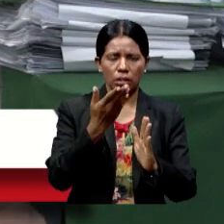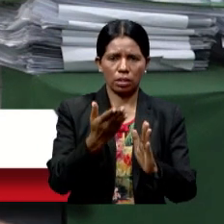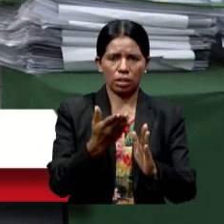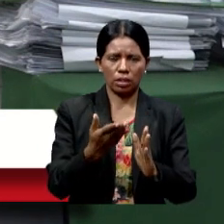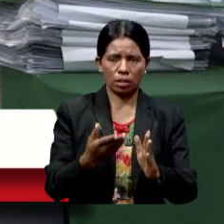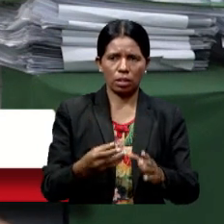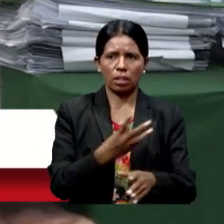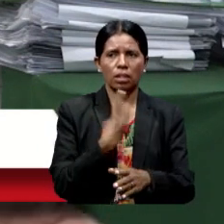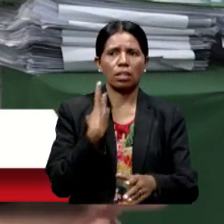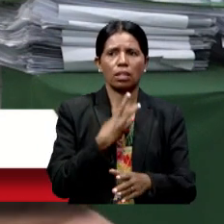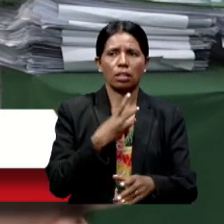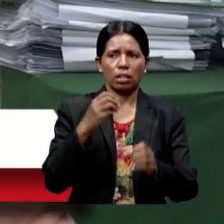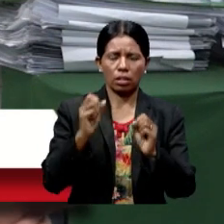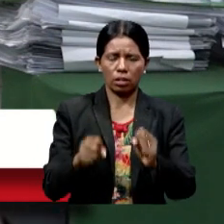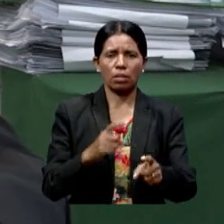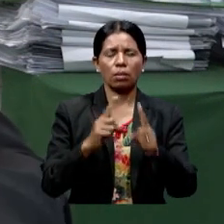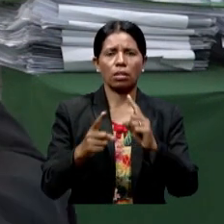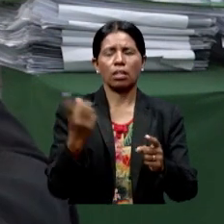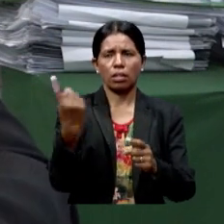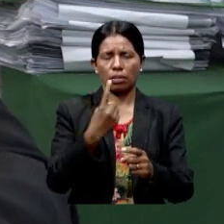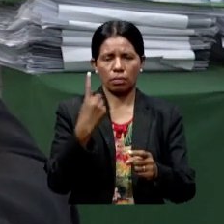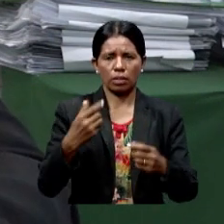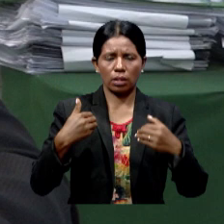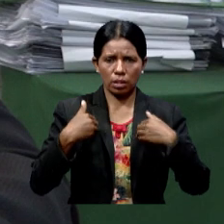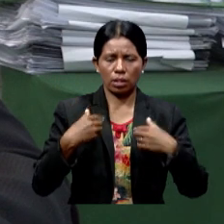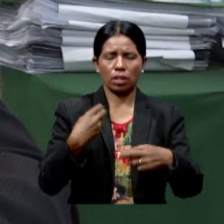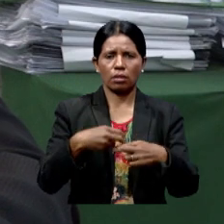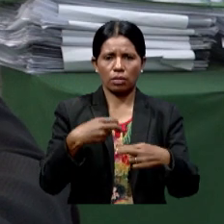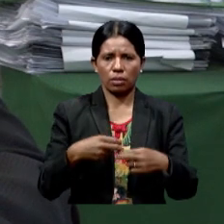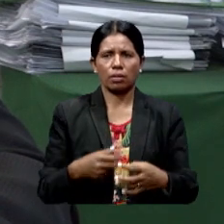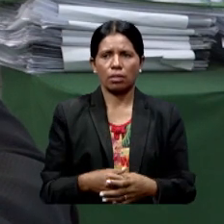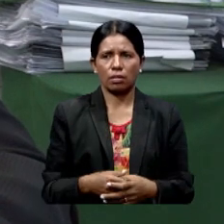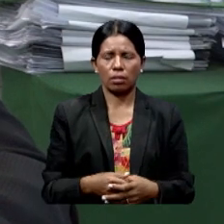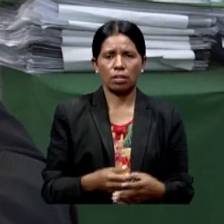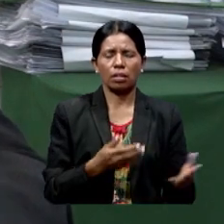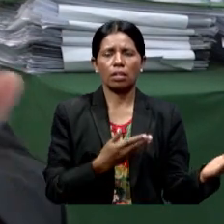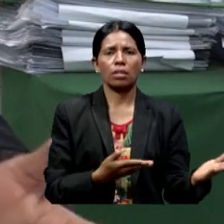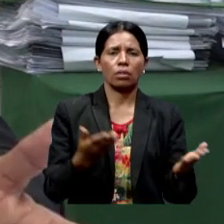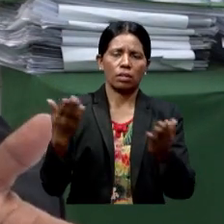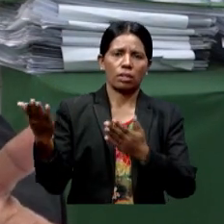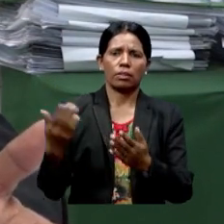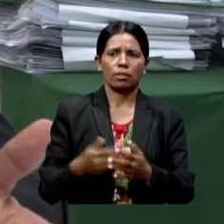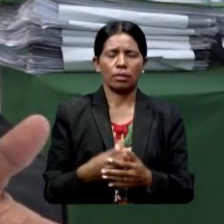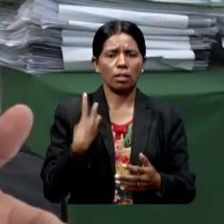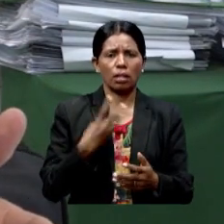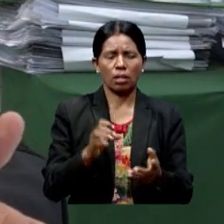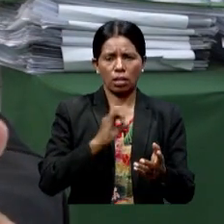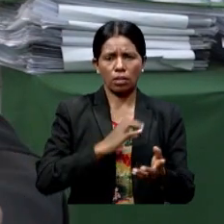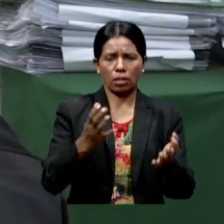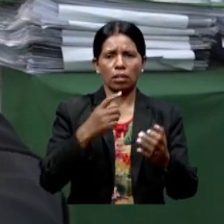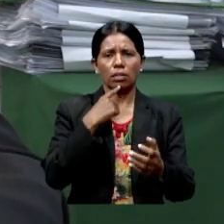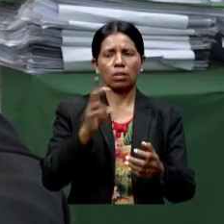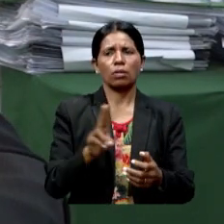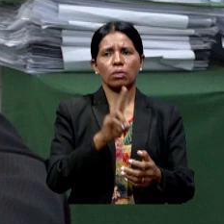buat serne implikasaun ne, ma ita diko ema polia bebe gria, ia impacto bai ia redusaun de importasaun ne. Ao cara te temos kata ite gasta osang